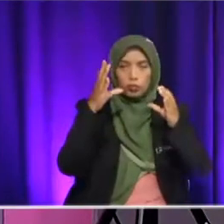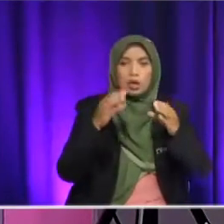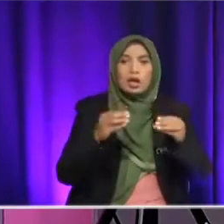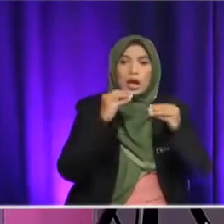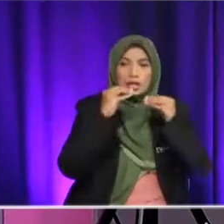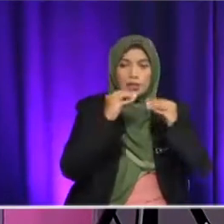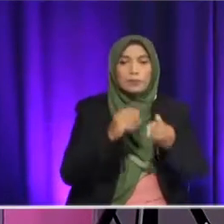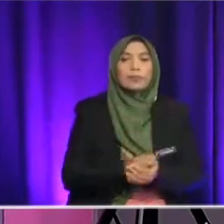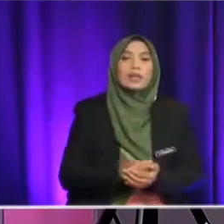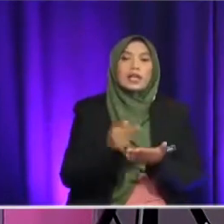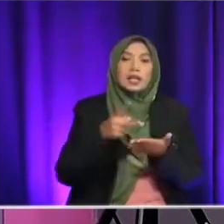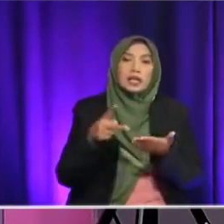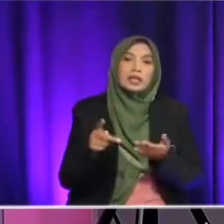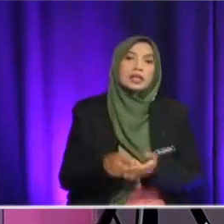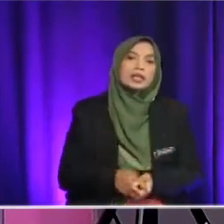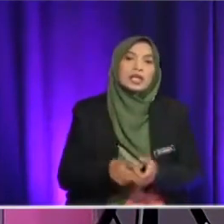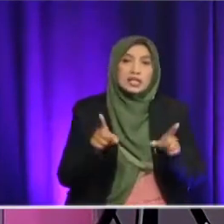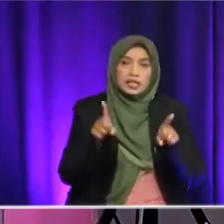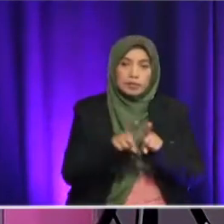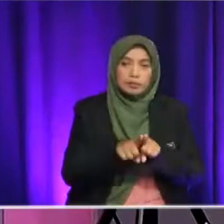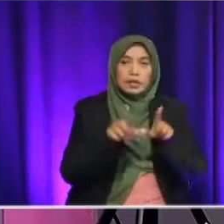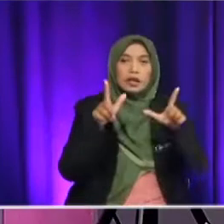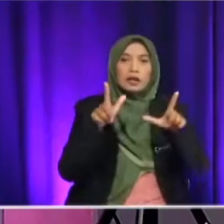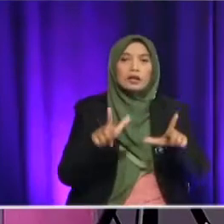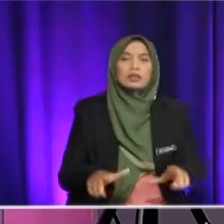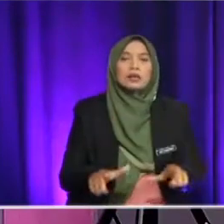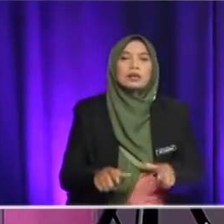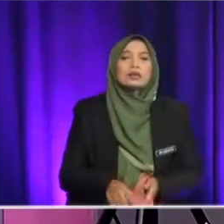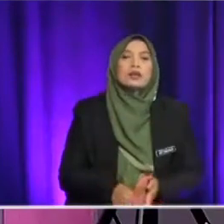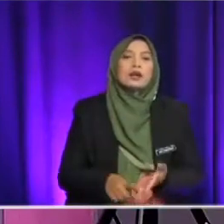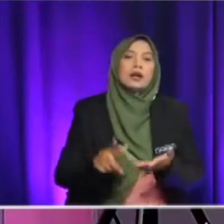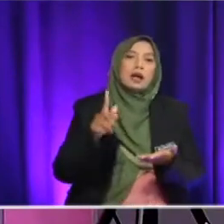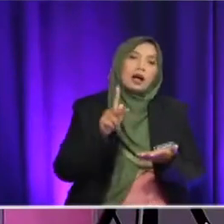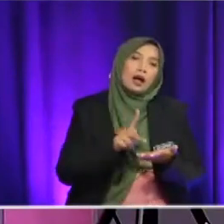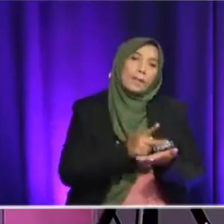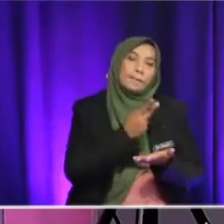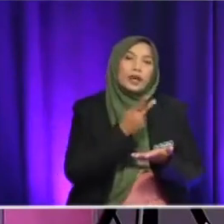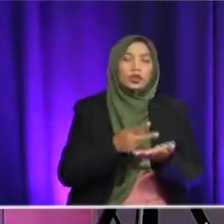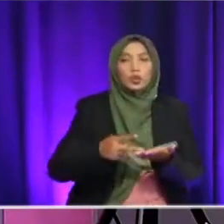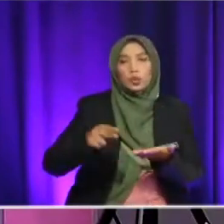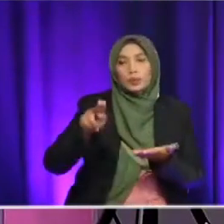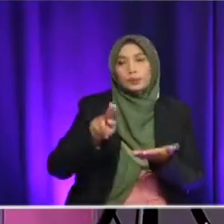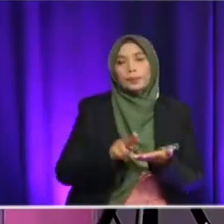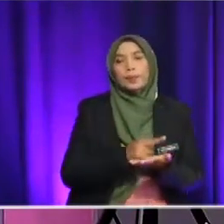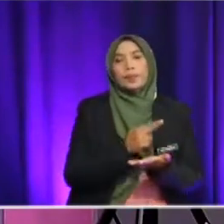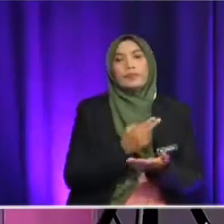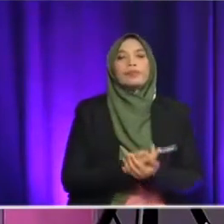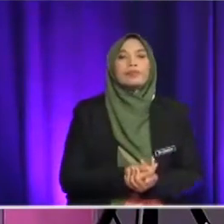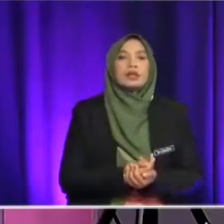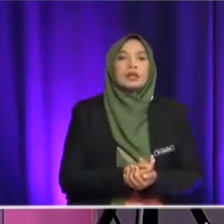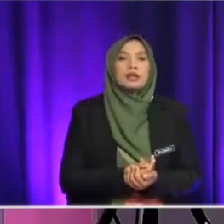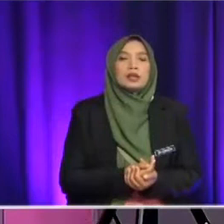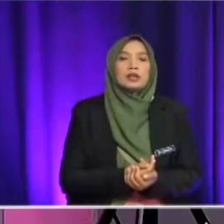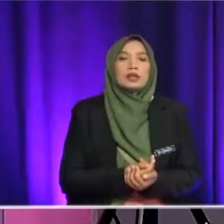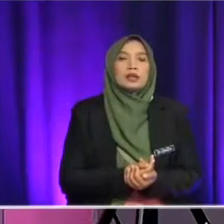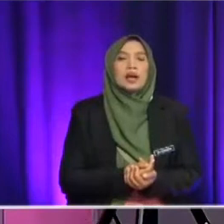sama, letaklah di sini. Siang bagai hari, terang bagai bulan. Mungkin anak-anak murid, cikgu, apa